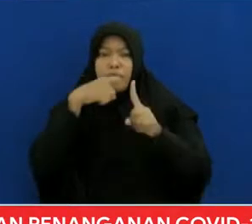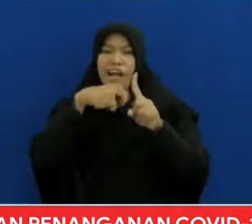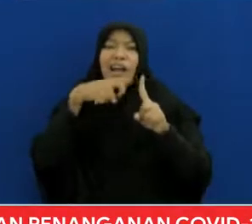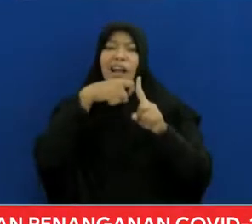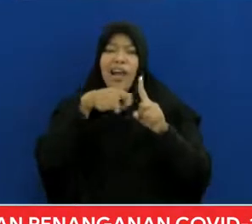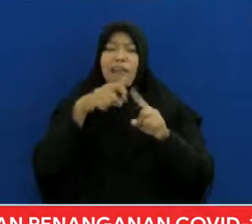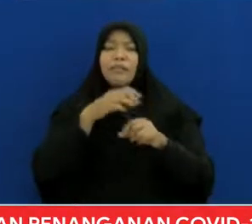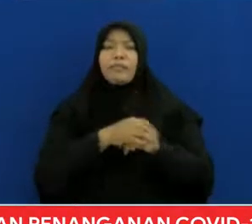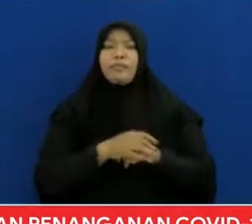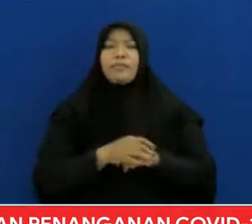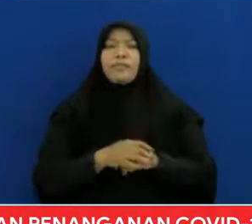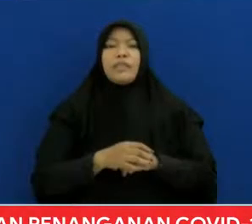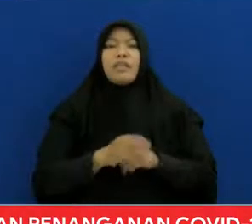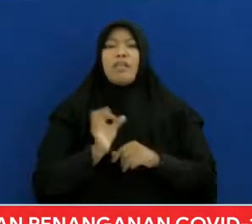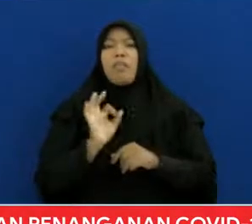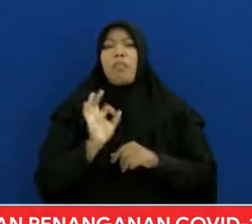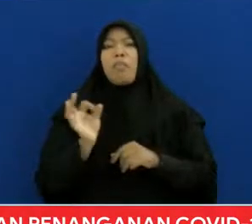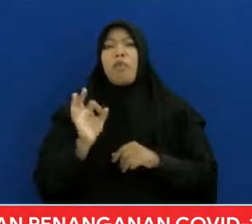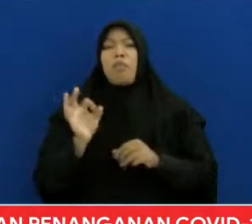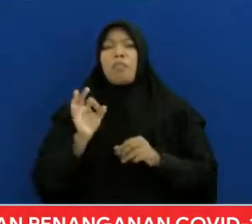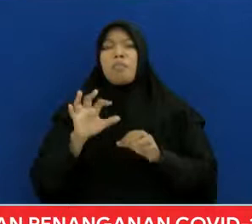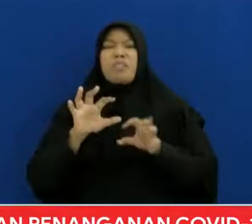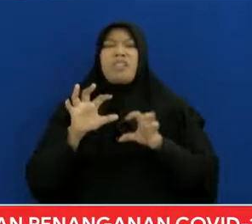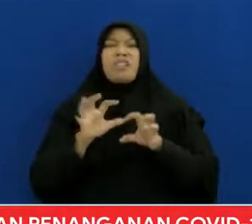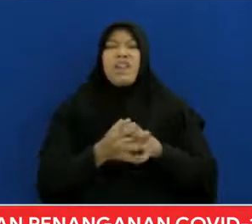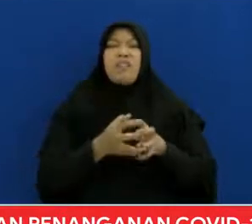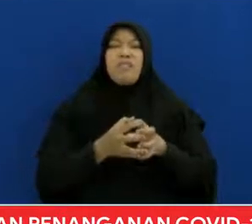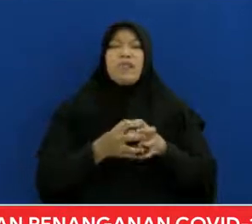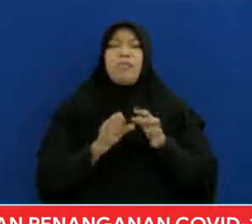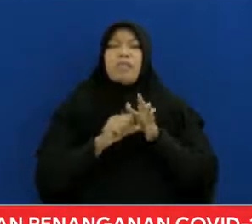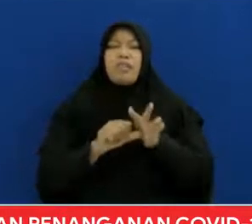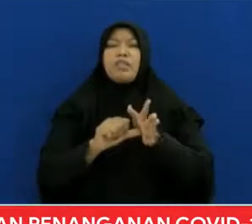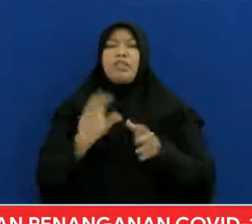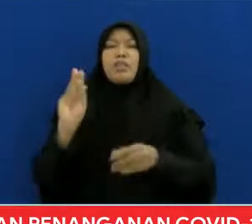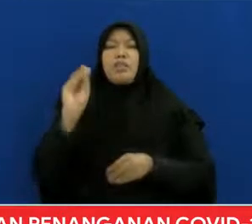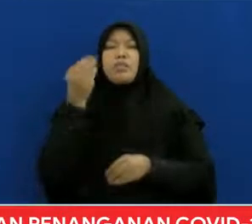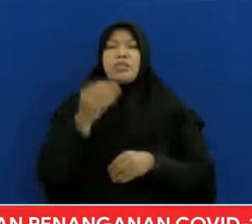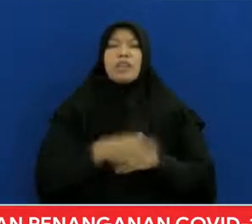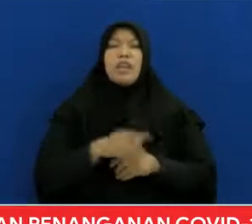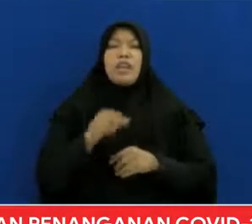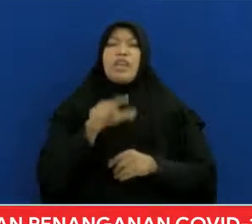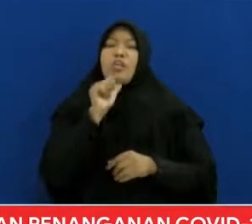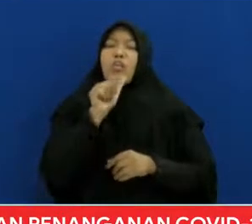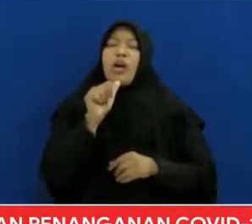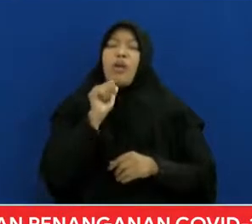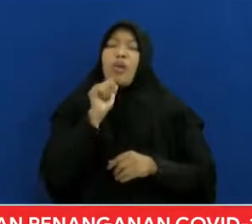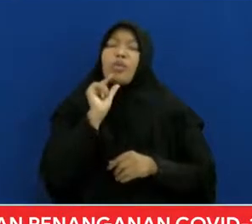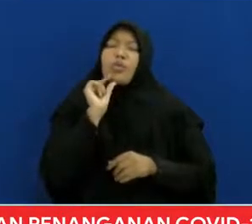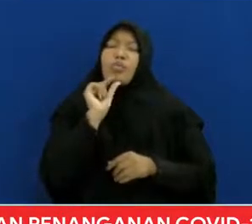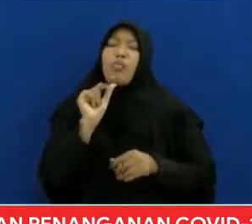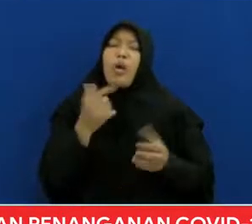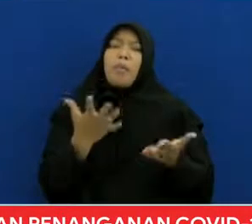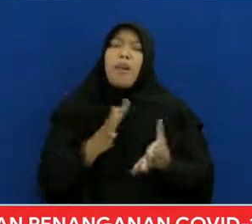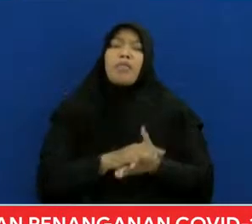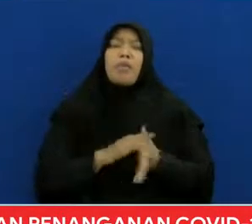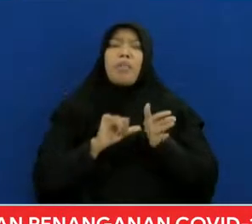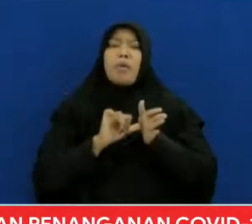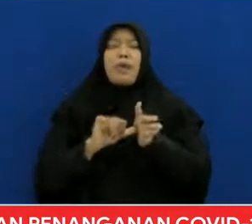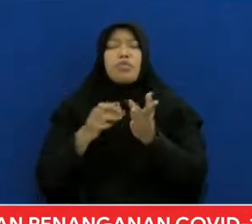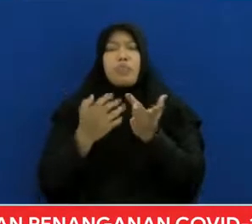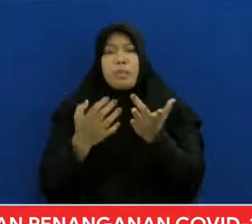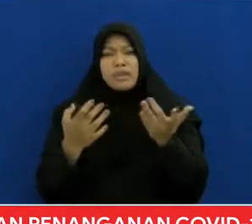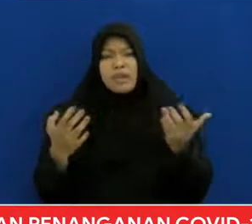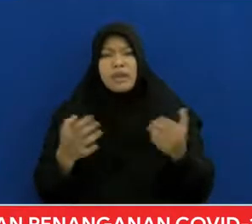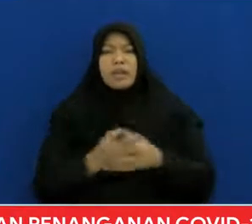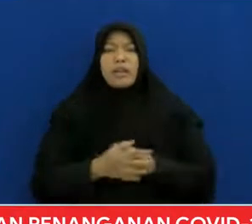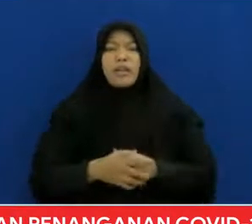yang tidak tercover oleh bantuan dari pusat. Ini semua untuk mengurangi kesulitan yang terjadi. Tapi yang paling